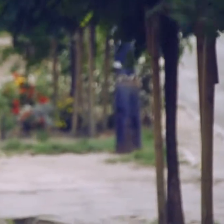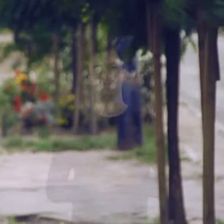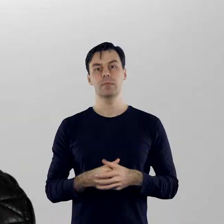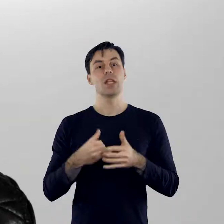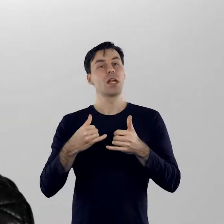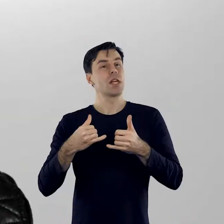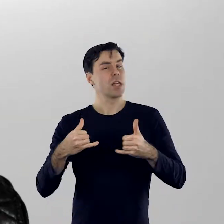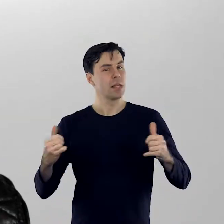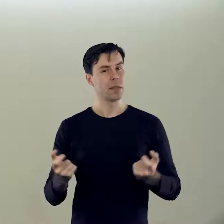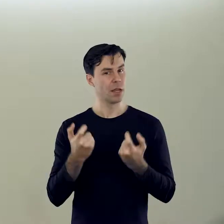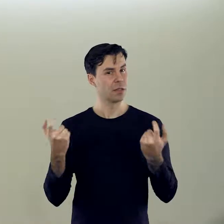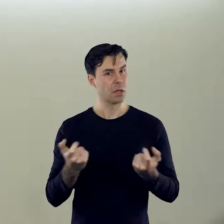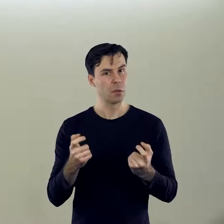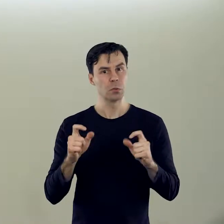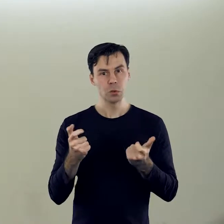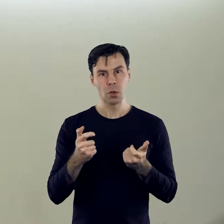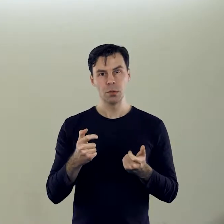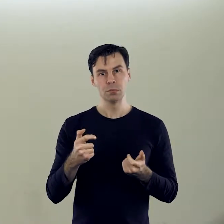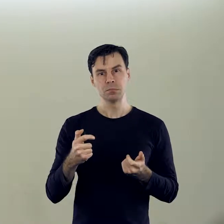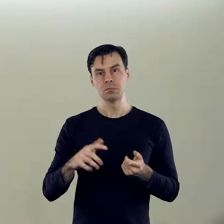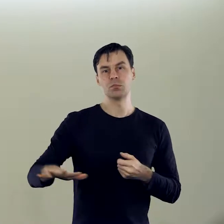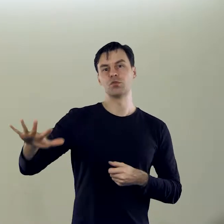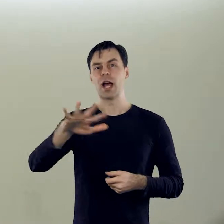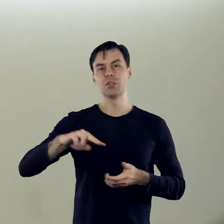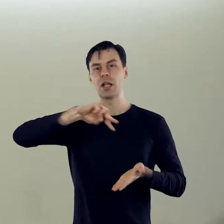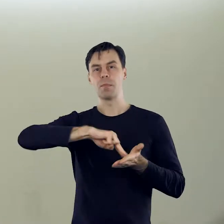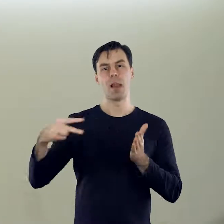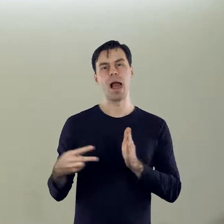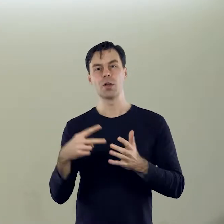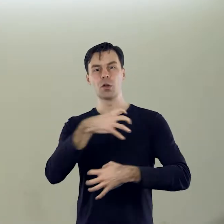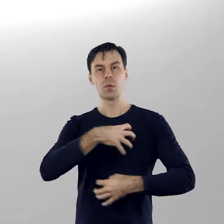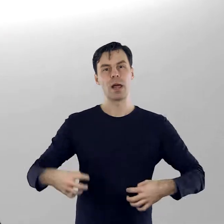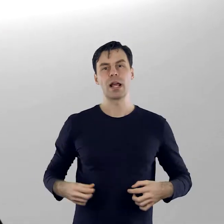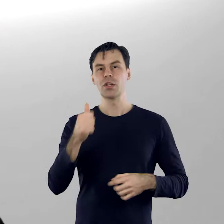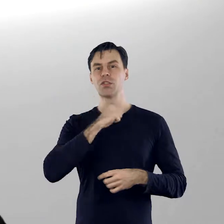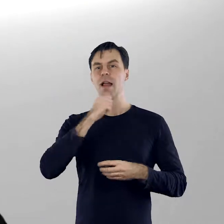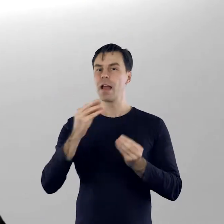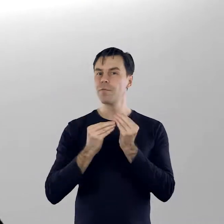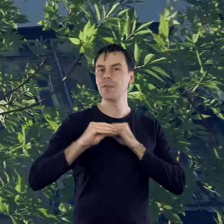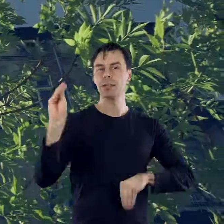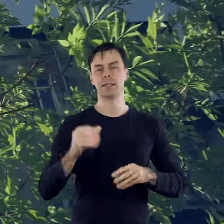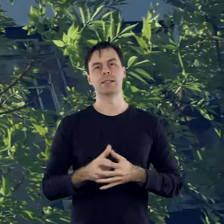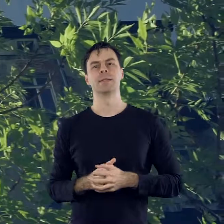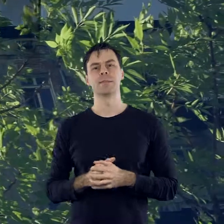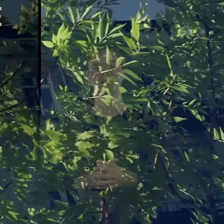Inne działania to planowanie też przestrzeni pod kątem zagospodarowania naszego osiedla